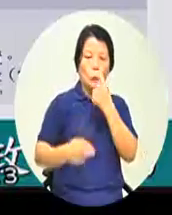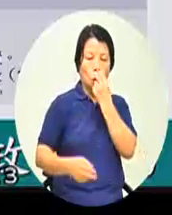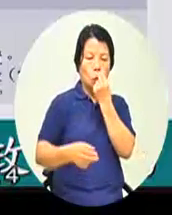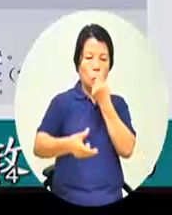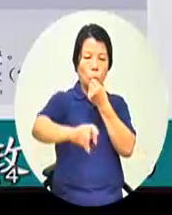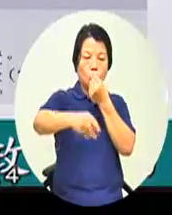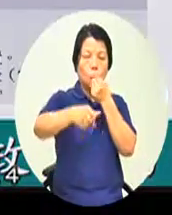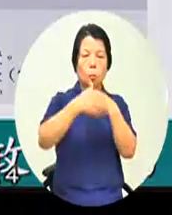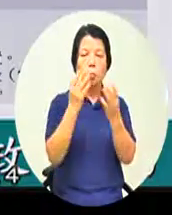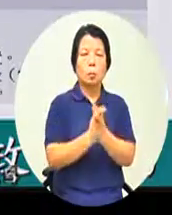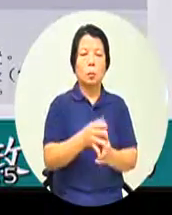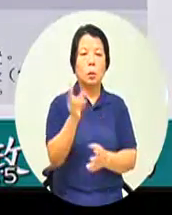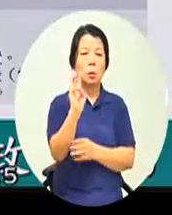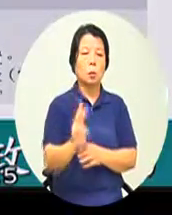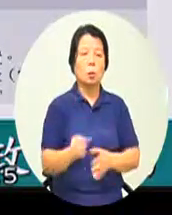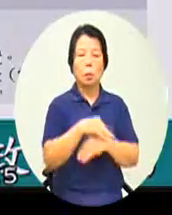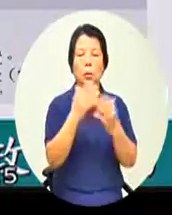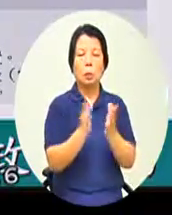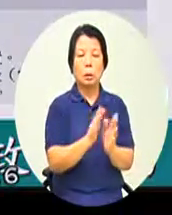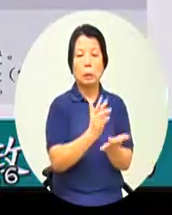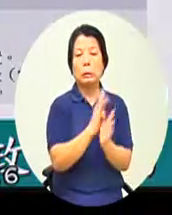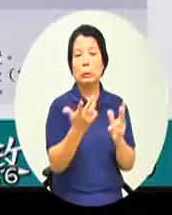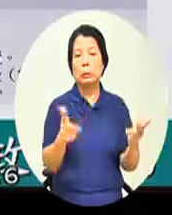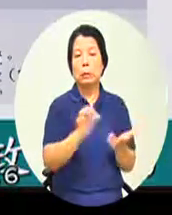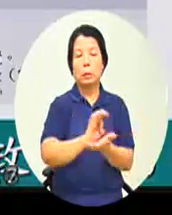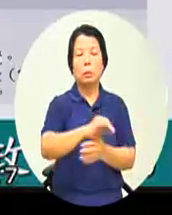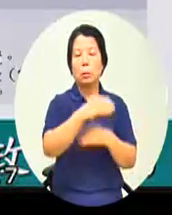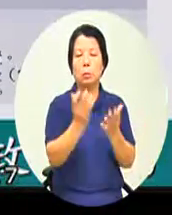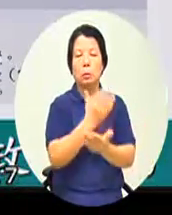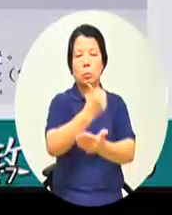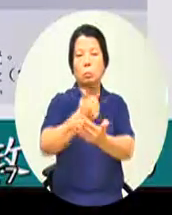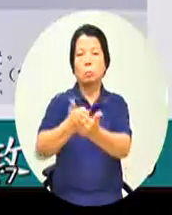去啊，等于100块剩75块。